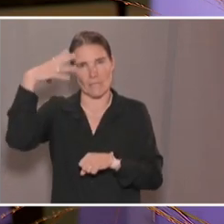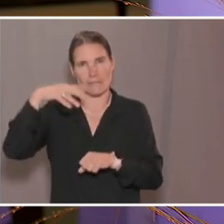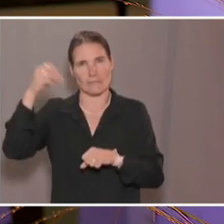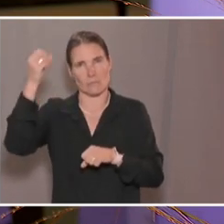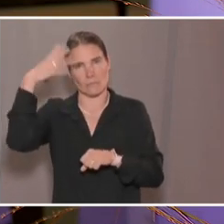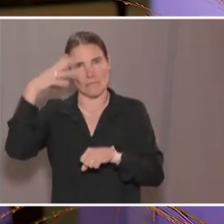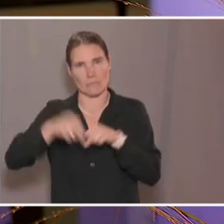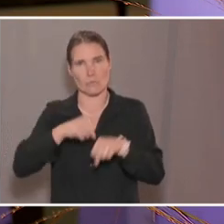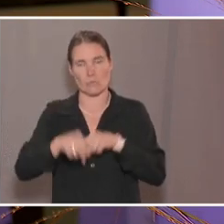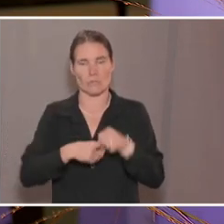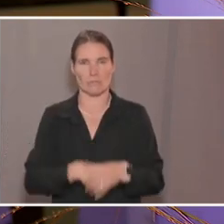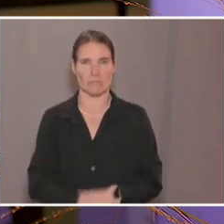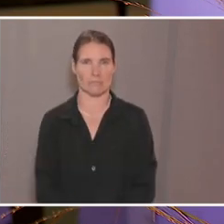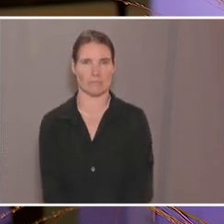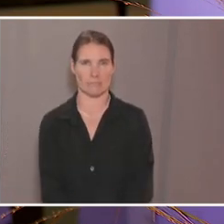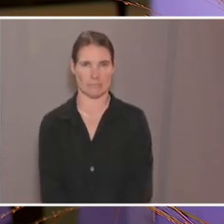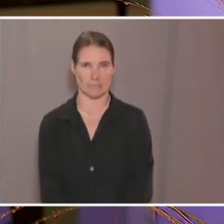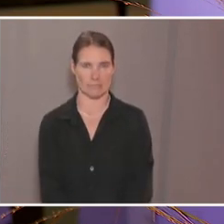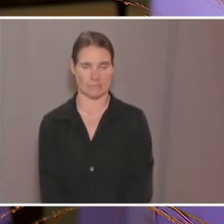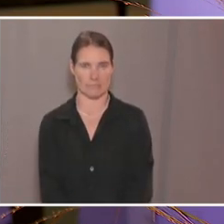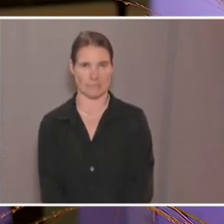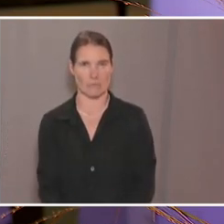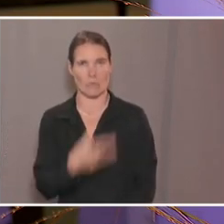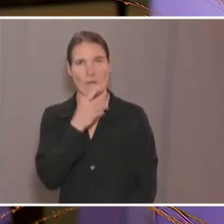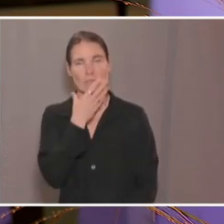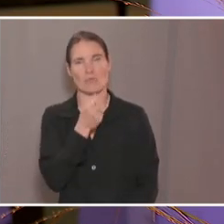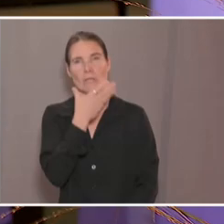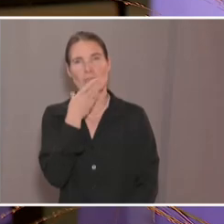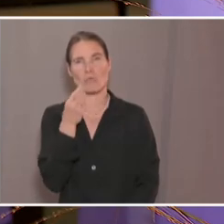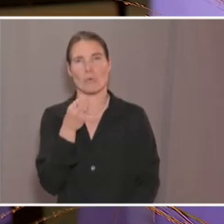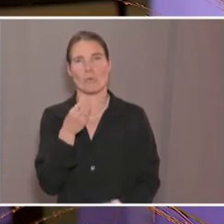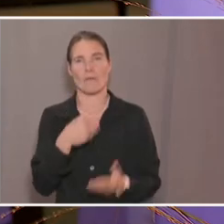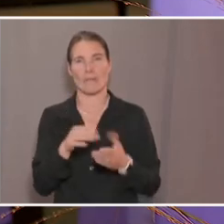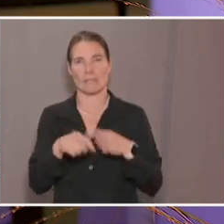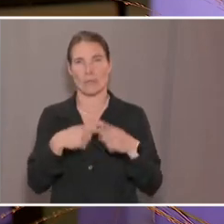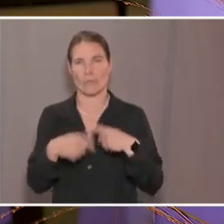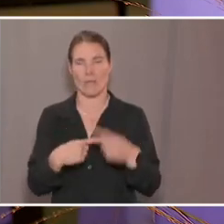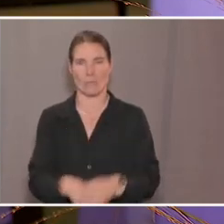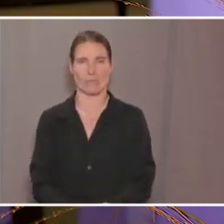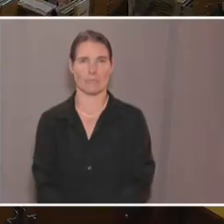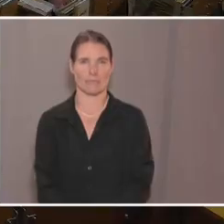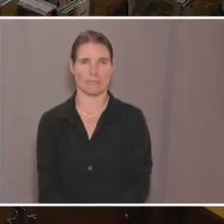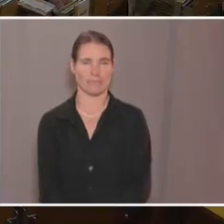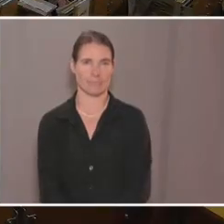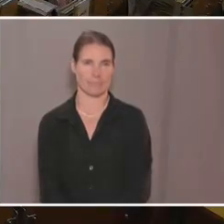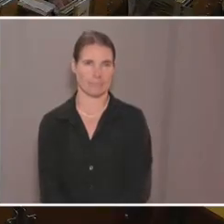Ich danke für Ihre Aufmerksamkeit und wünsche noch einen schönen weiteren Verlauf.